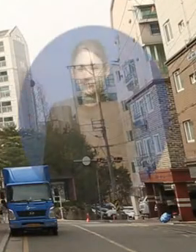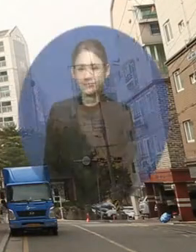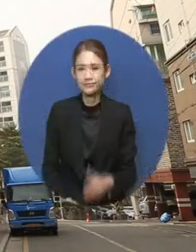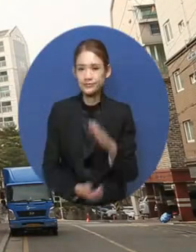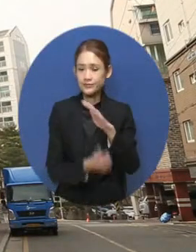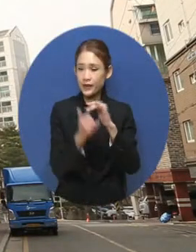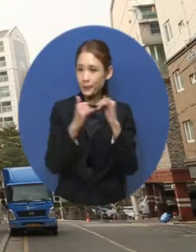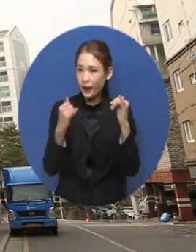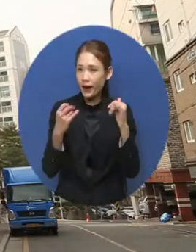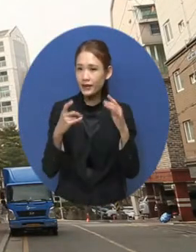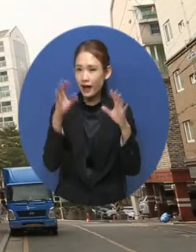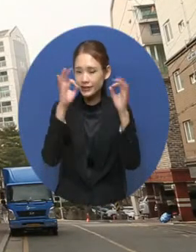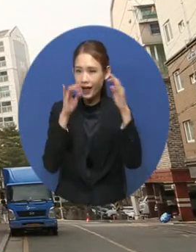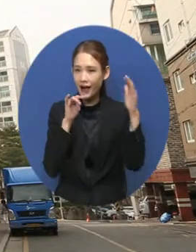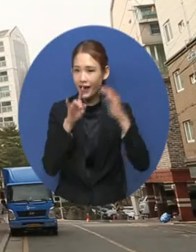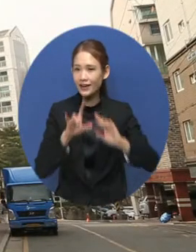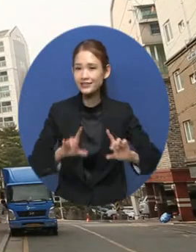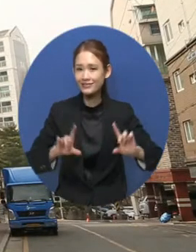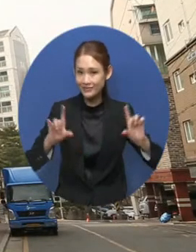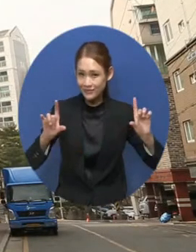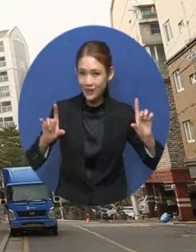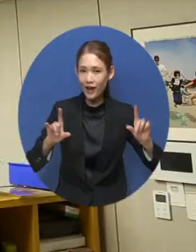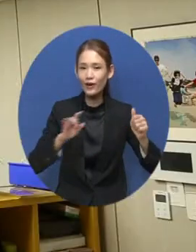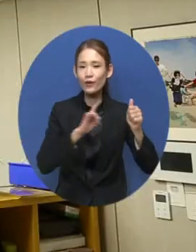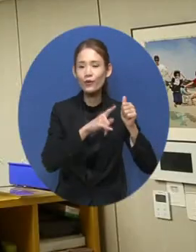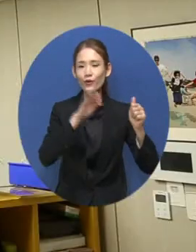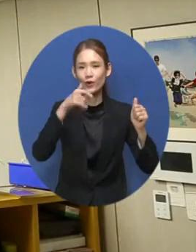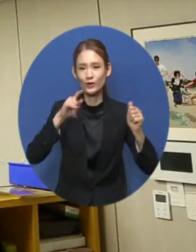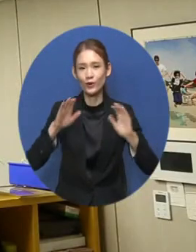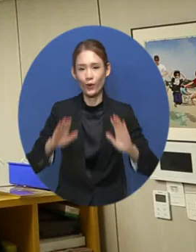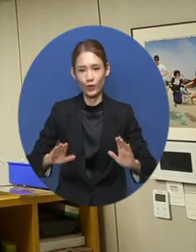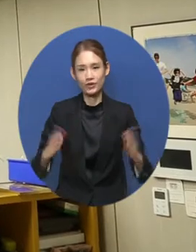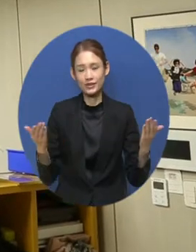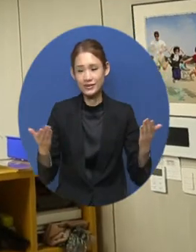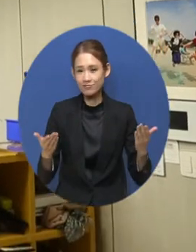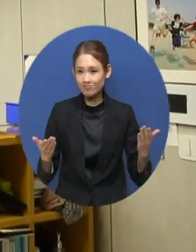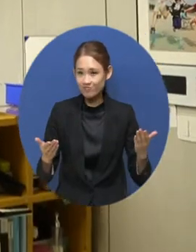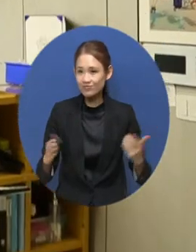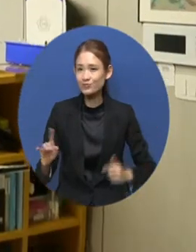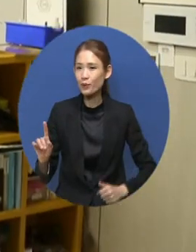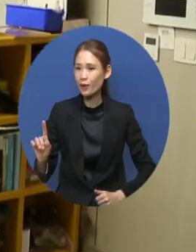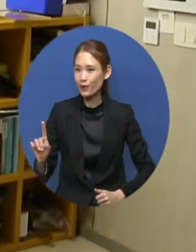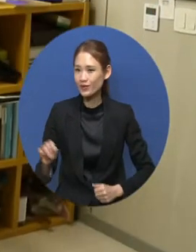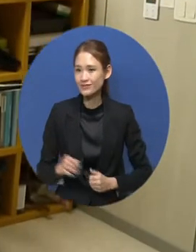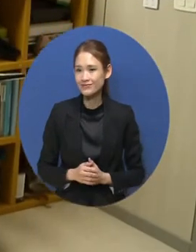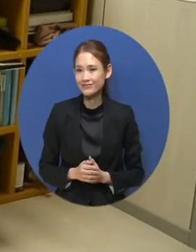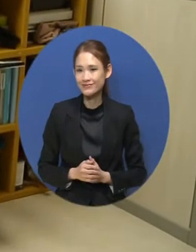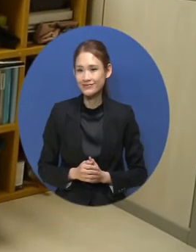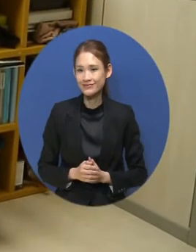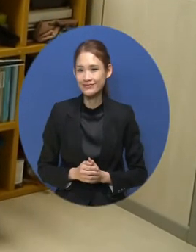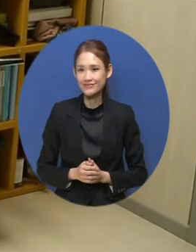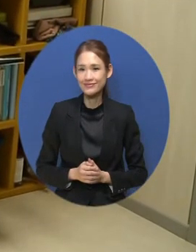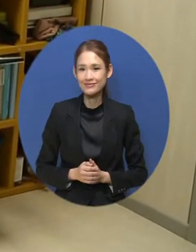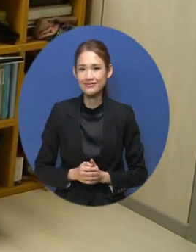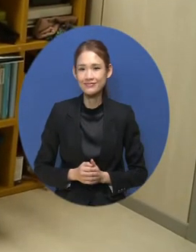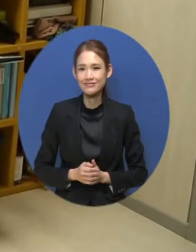희망인을 다시 찾은 날, 원준 씨의 오늘 일과는 무엇일까요?